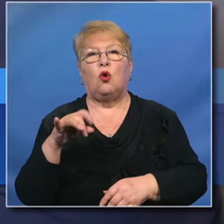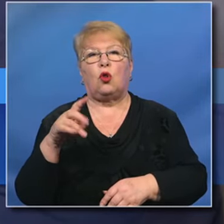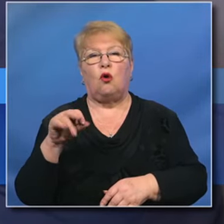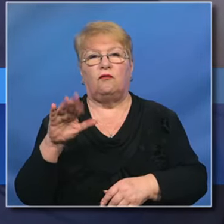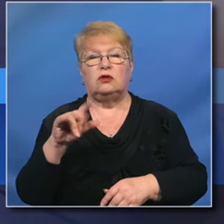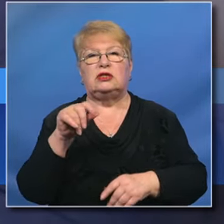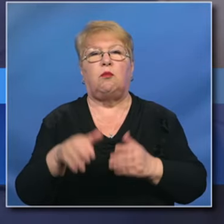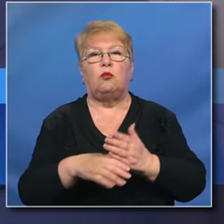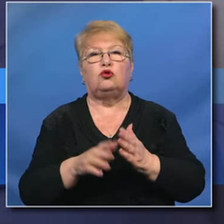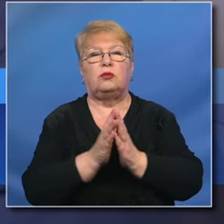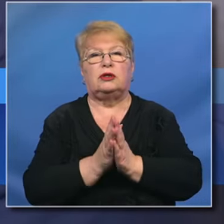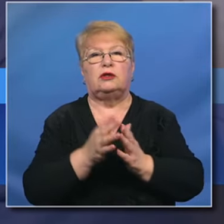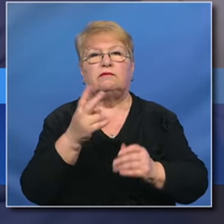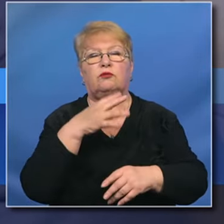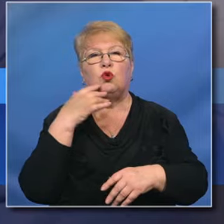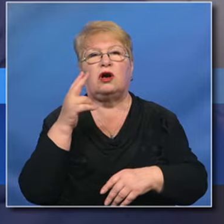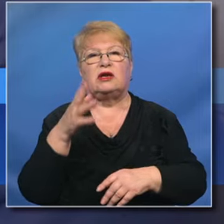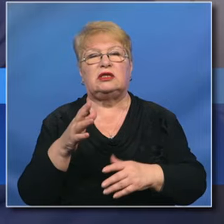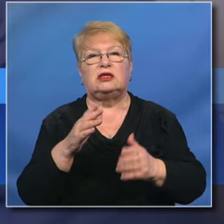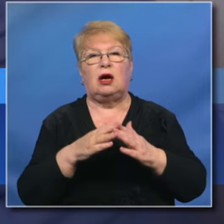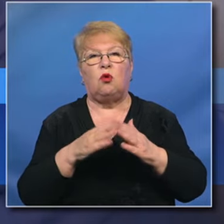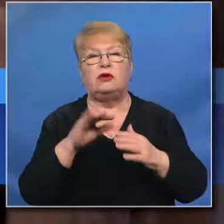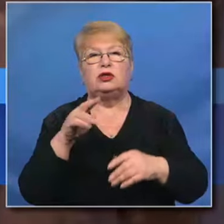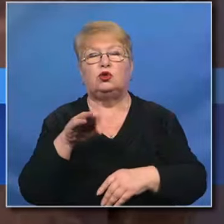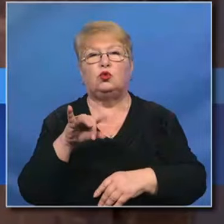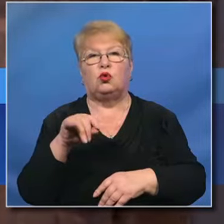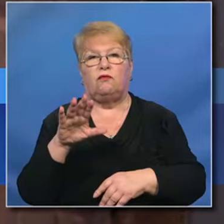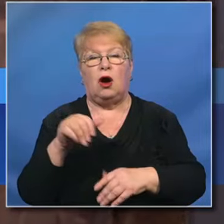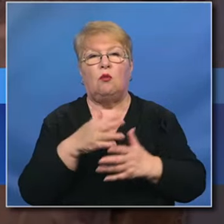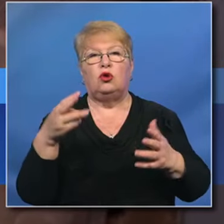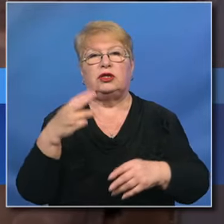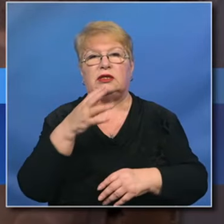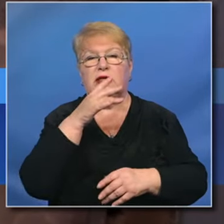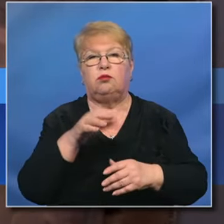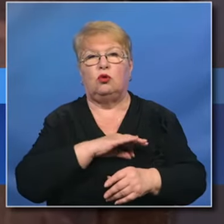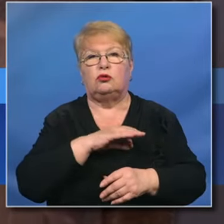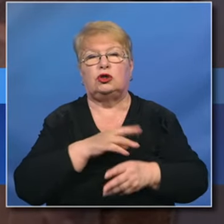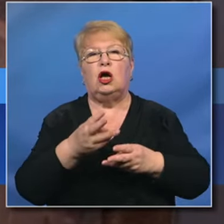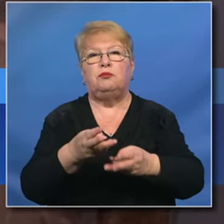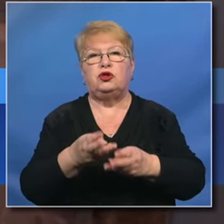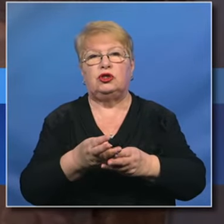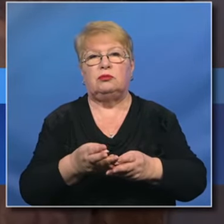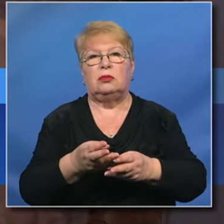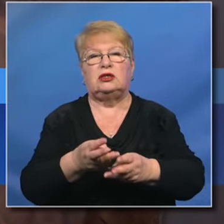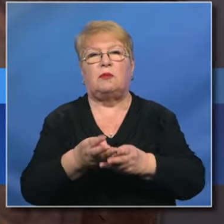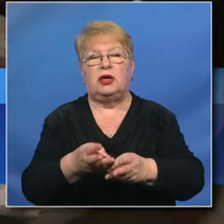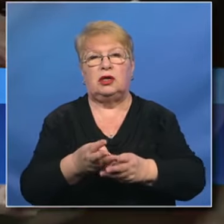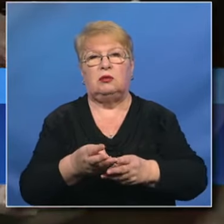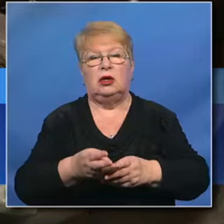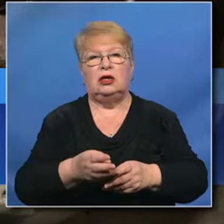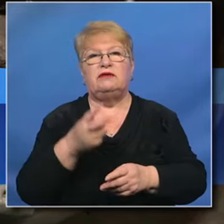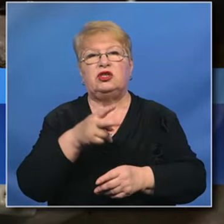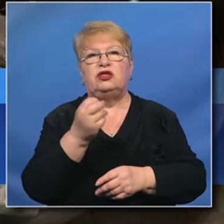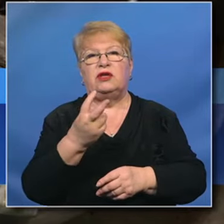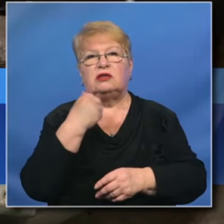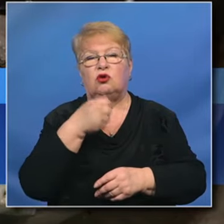Юрию горло за помощью обратились жители двух многоквартирных домов и турова уже более 30 лет они пользуются печным отоплением